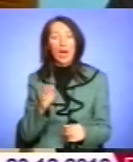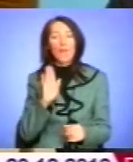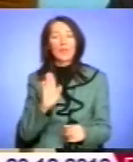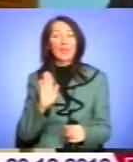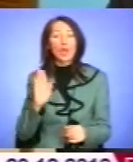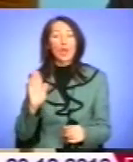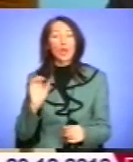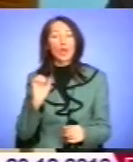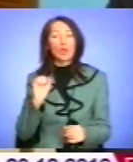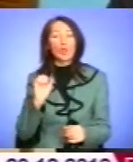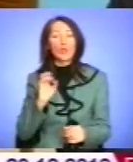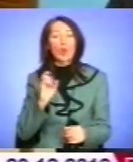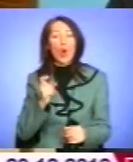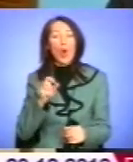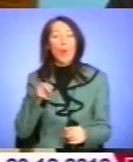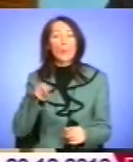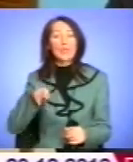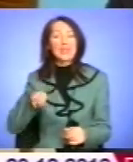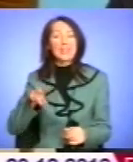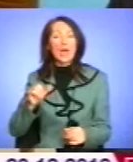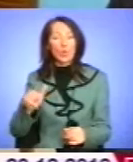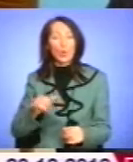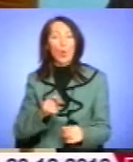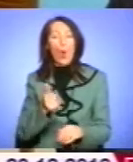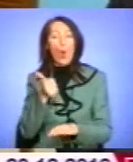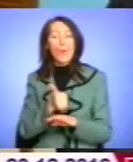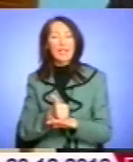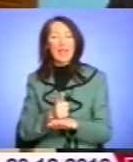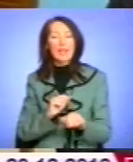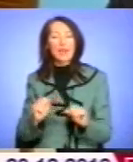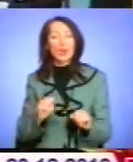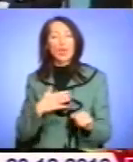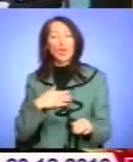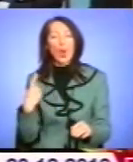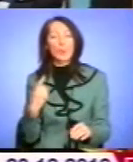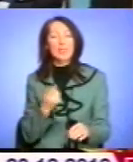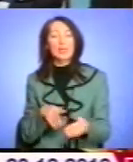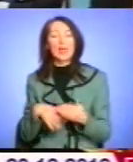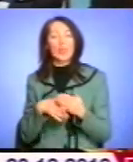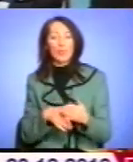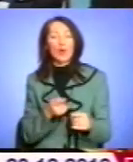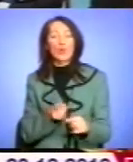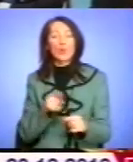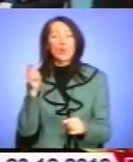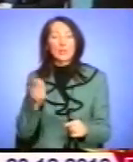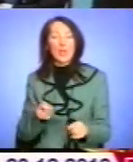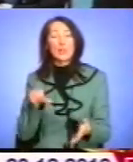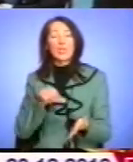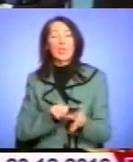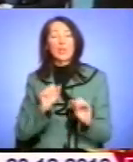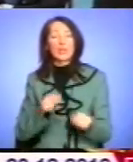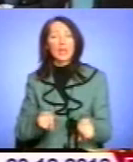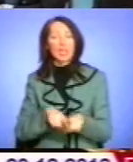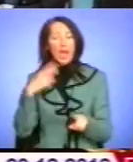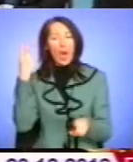Антоновичу Коптяну, губернатору нашої області, за сприяння в організації цього візиту. Представники влади та консул обговорили питання,